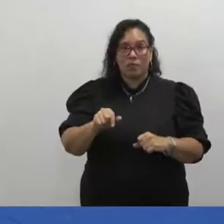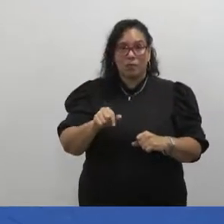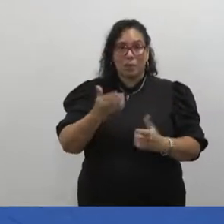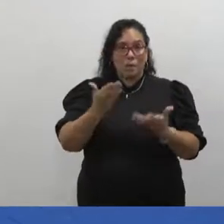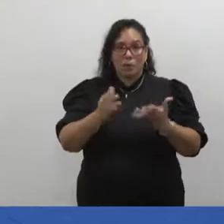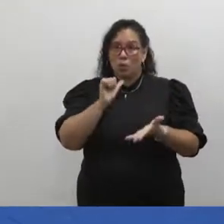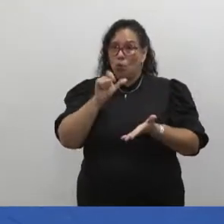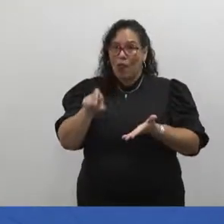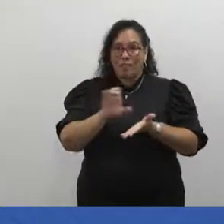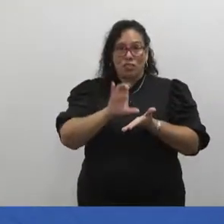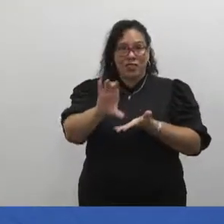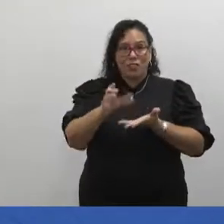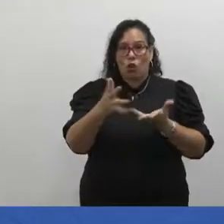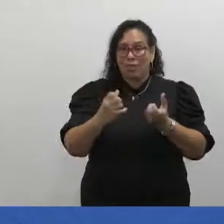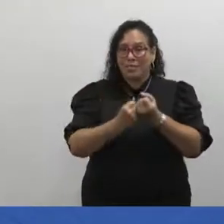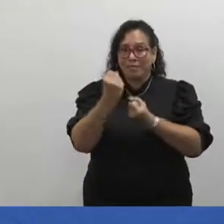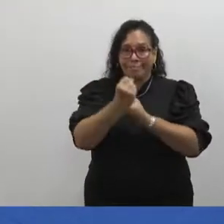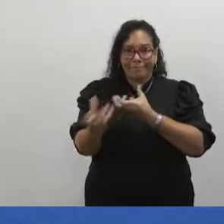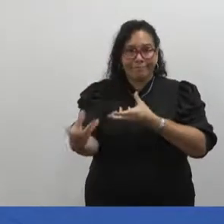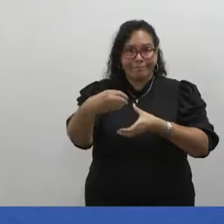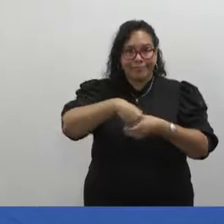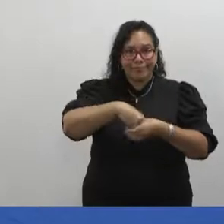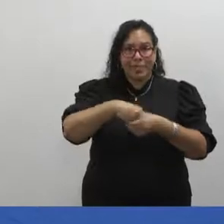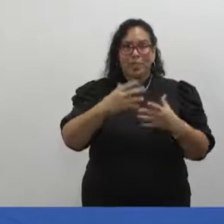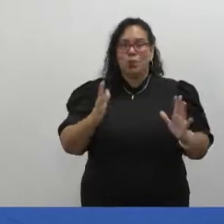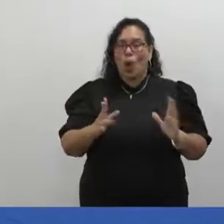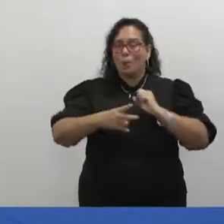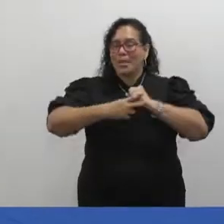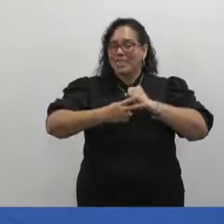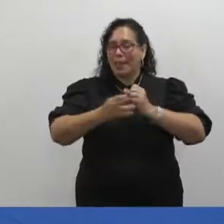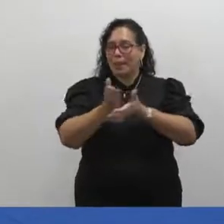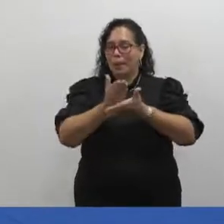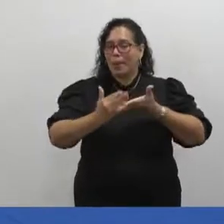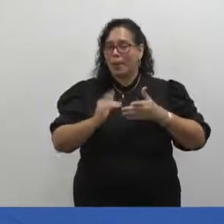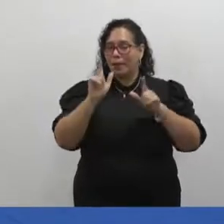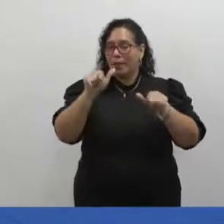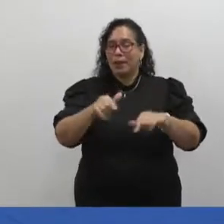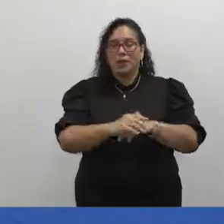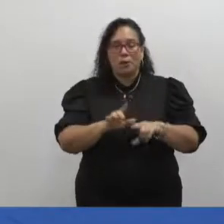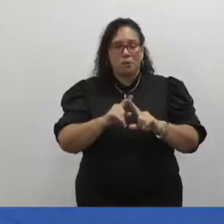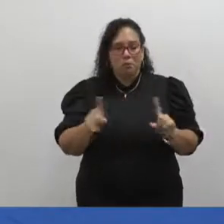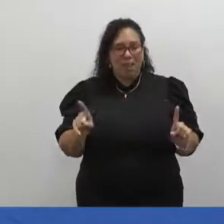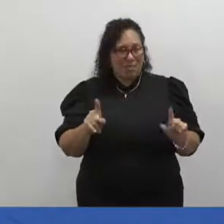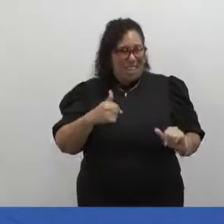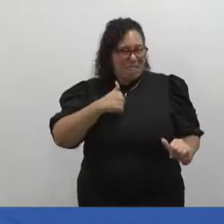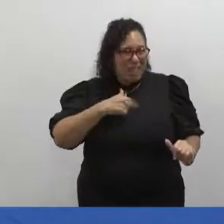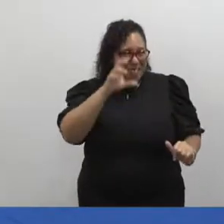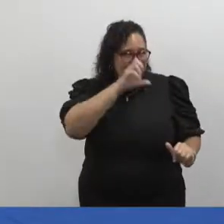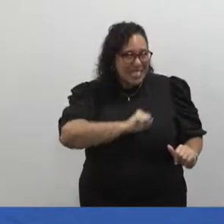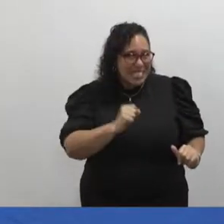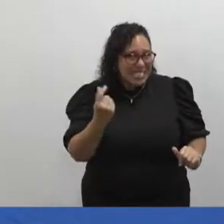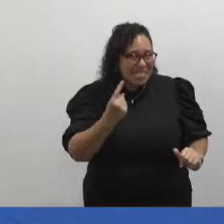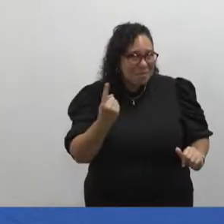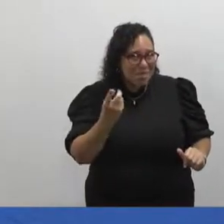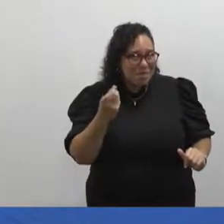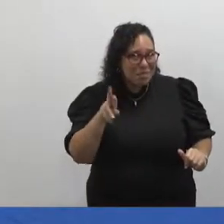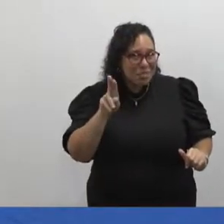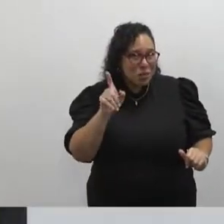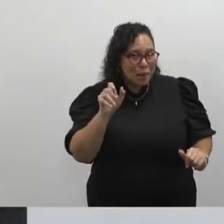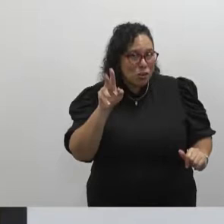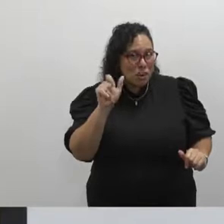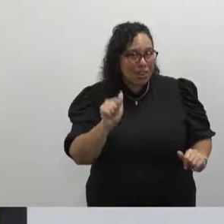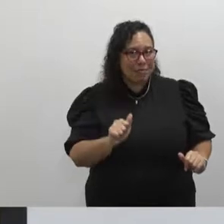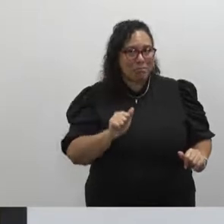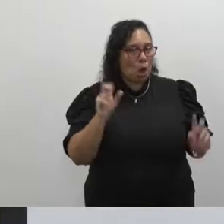page năm hàng mục tiền diễn phơi nó cứ đam bay mình chạm bay miền